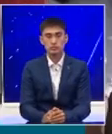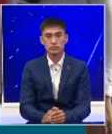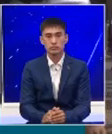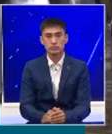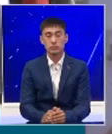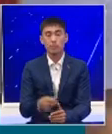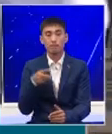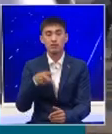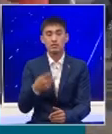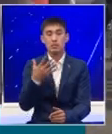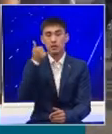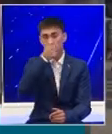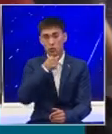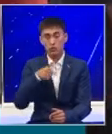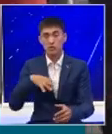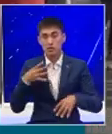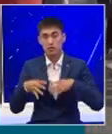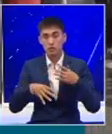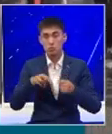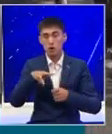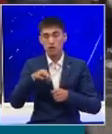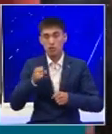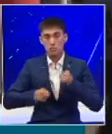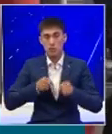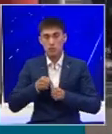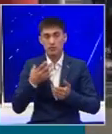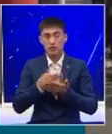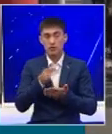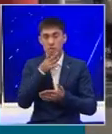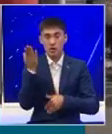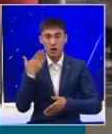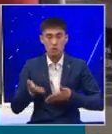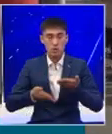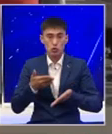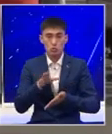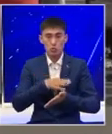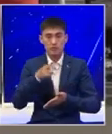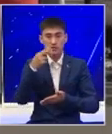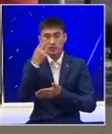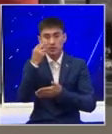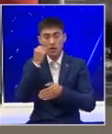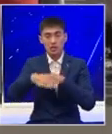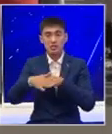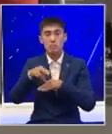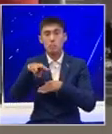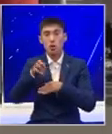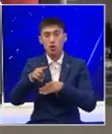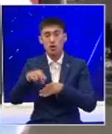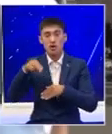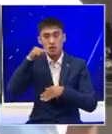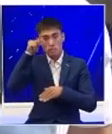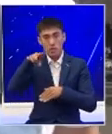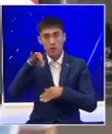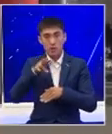с 2005 года я Занимаюсь марафонским бегом в свое время ходил пешком и столицы в Мекку а также столицу Китая